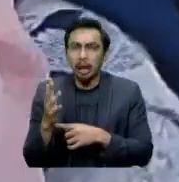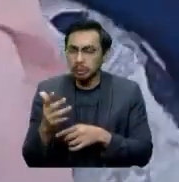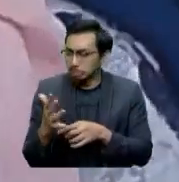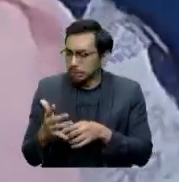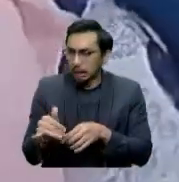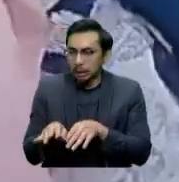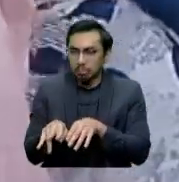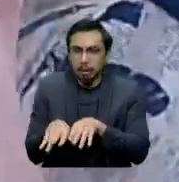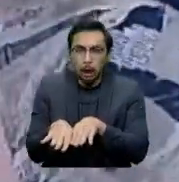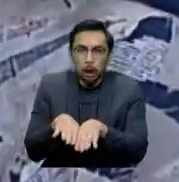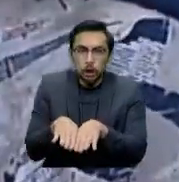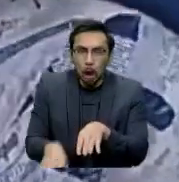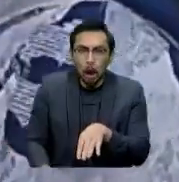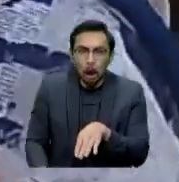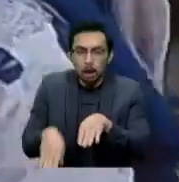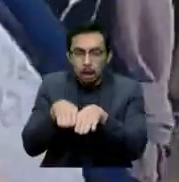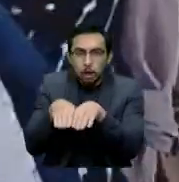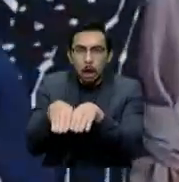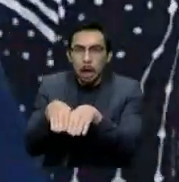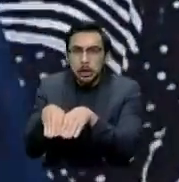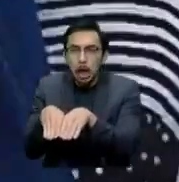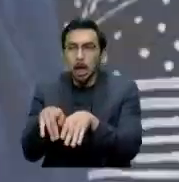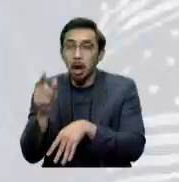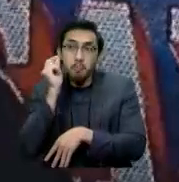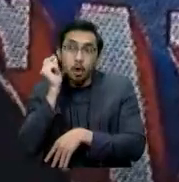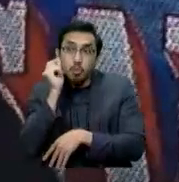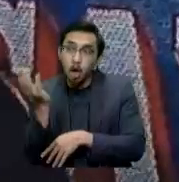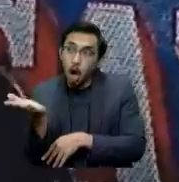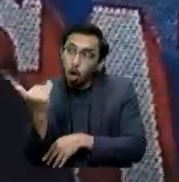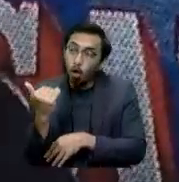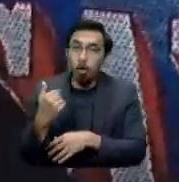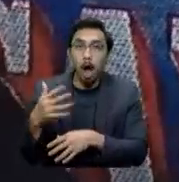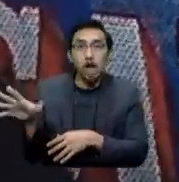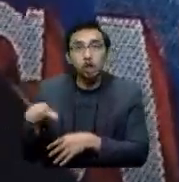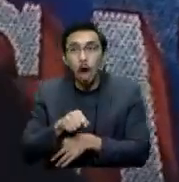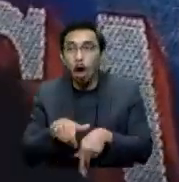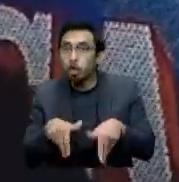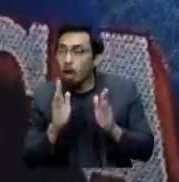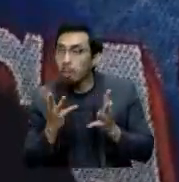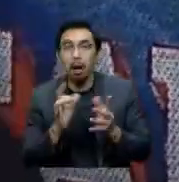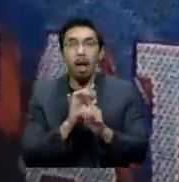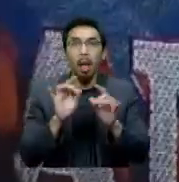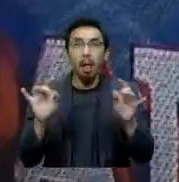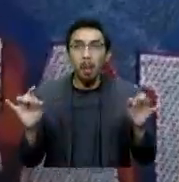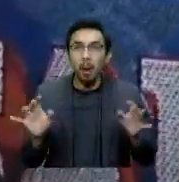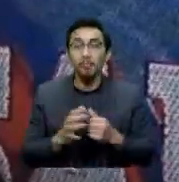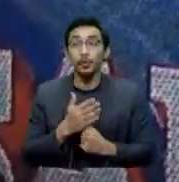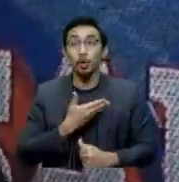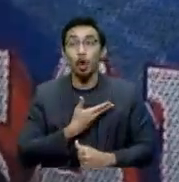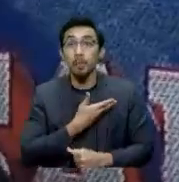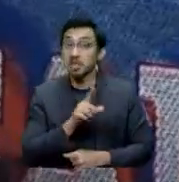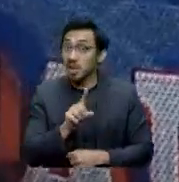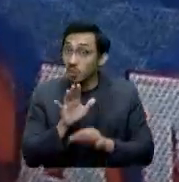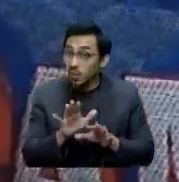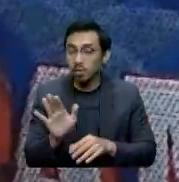Kalau ke ini diajak ke hotel, ini juga di hotel diajak ke hotel. Korban tidak hanya satu, itu ada